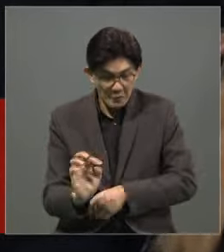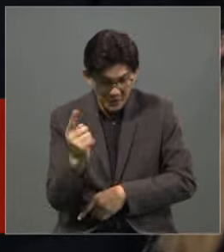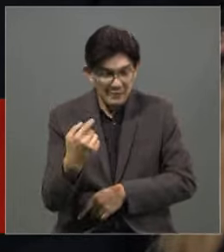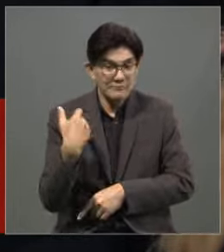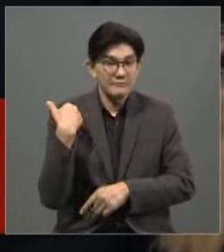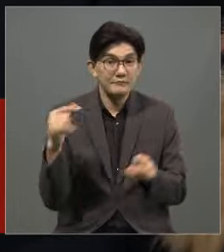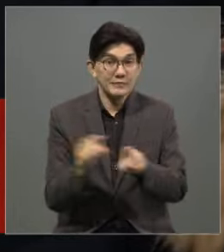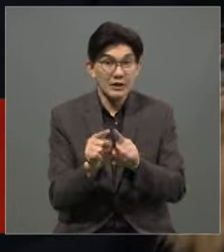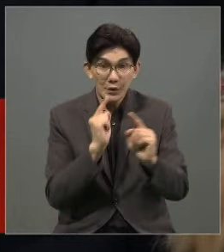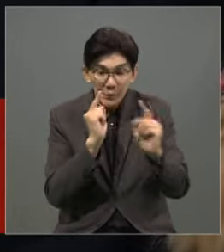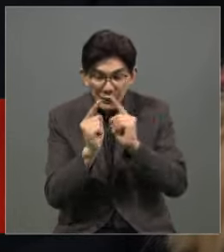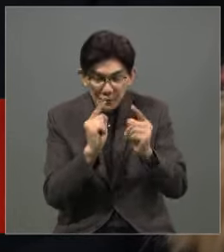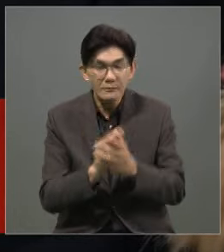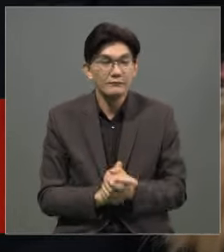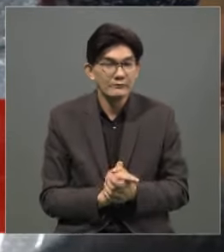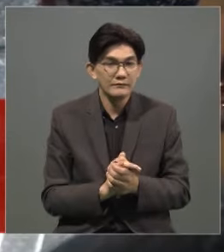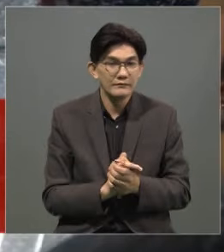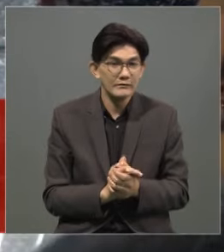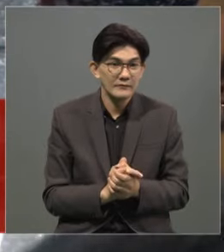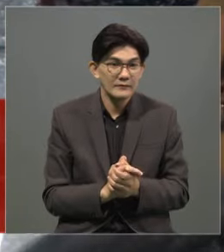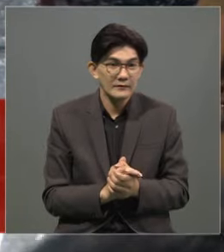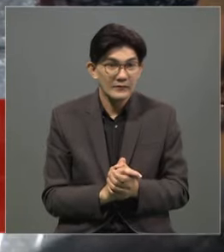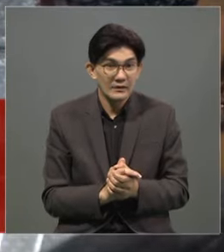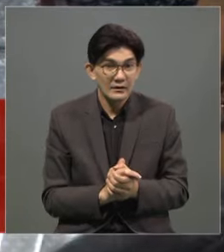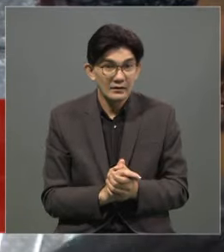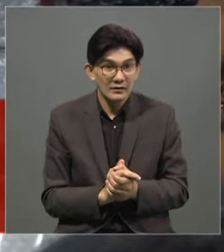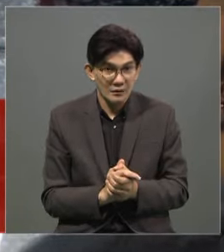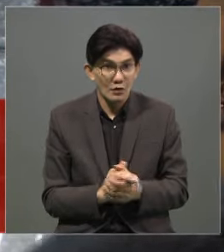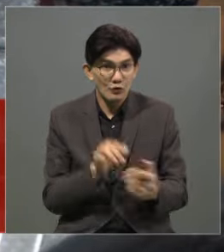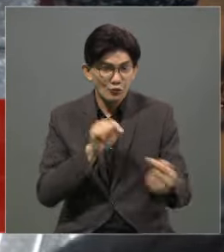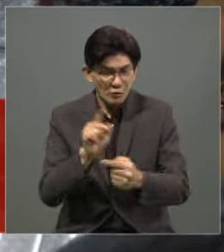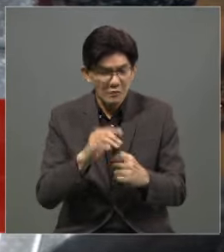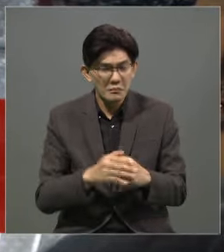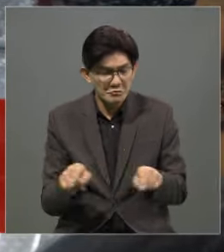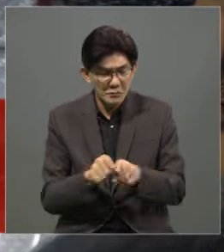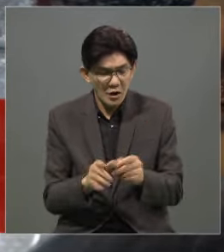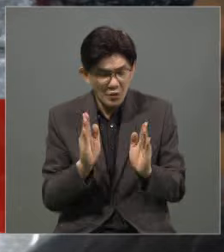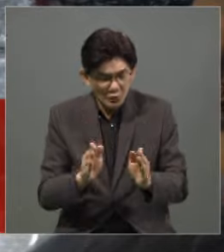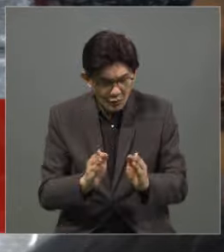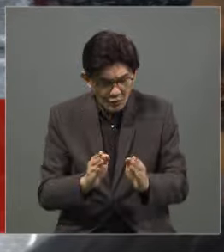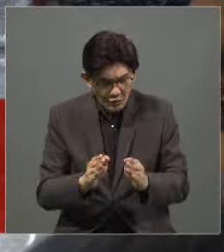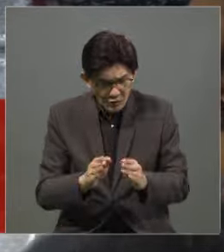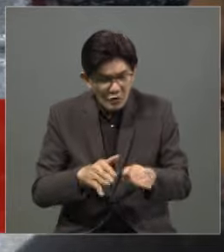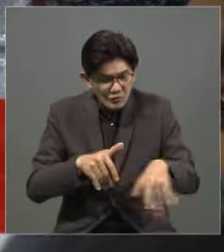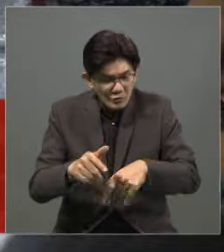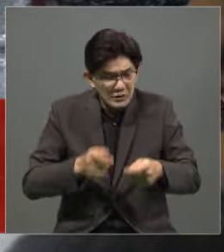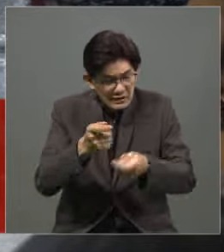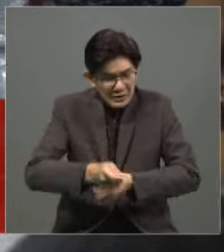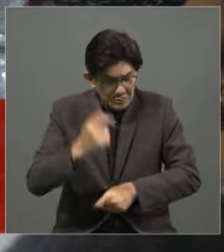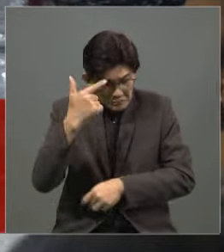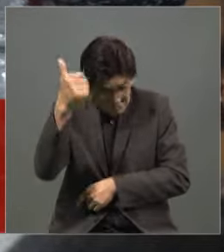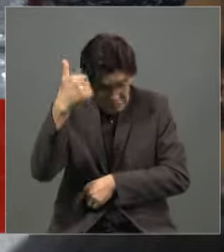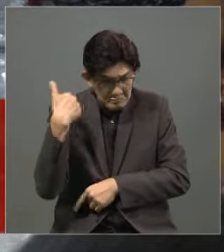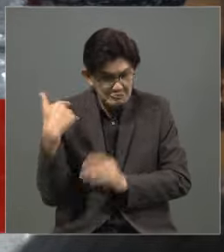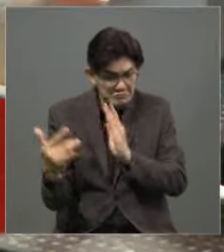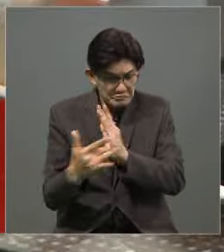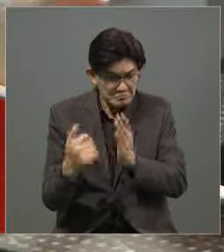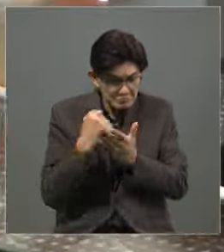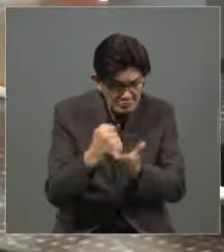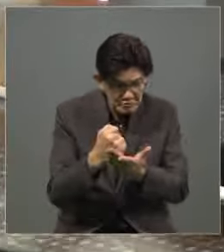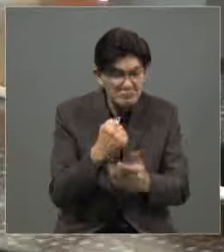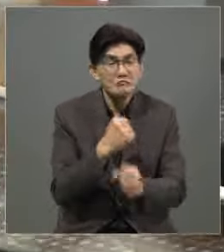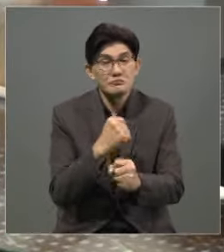Farmer ด้วยต่างจากฟาร์มเมอร์ปกติยังไงมีคำว่า Smart เข้ามาคือหมายความว่าเขานำเทคโนโลยีต่างๆเนี่ยเข้ามาใช้นะครับในการทำการเกษตรด้ว